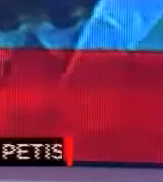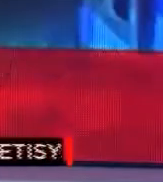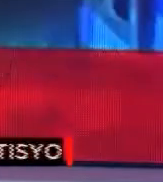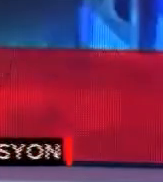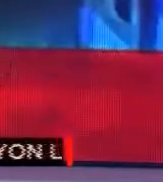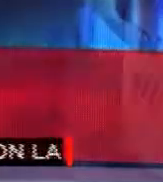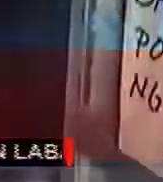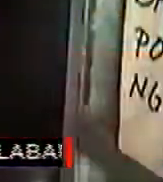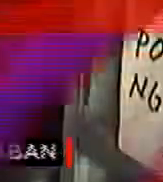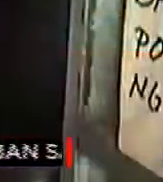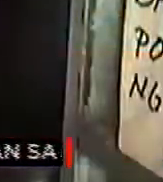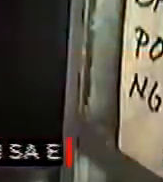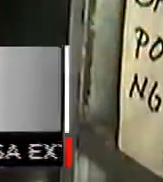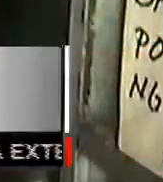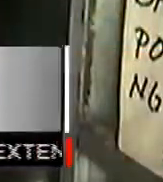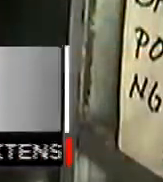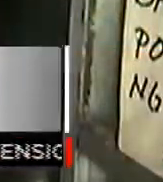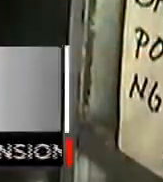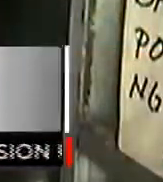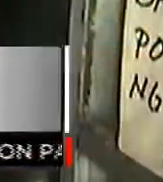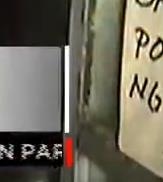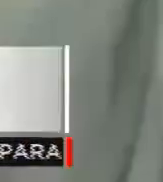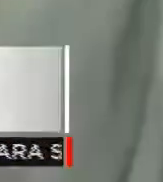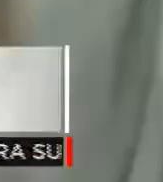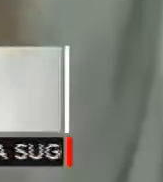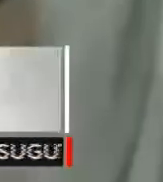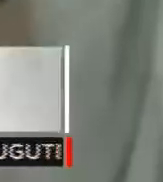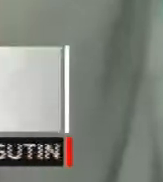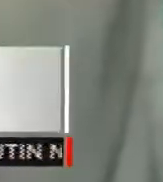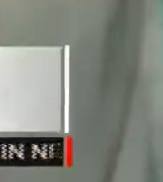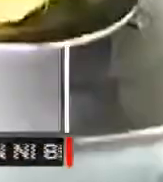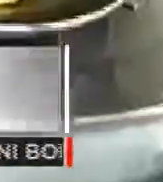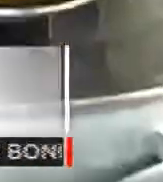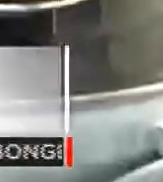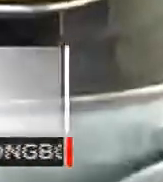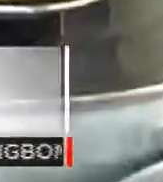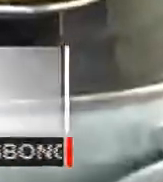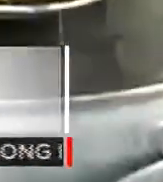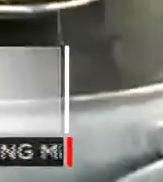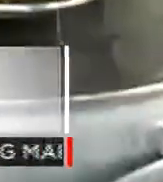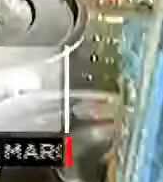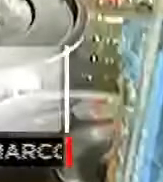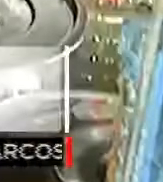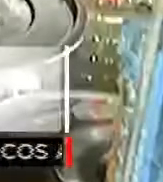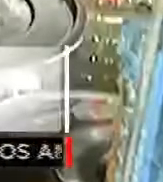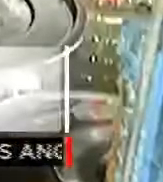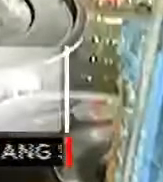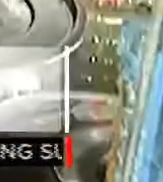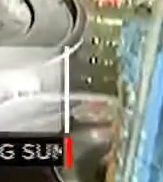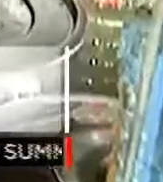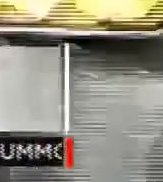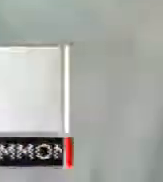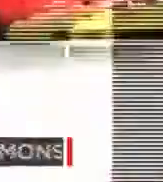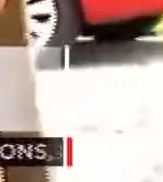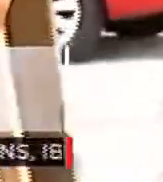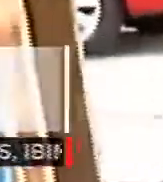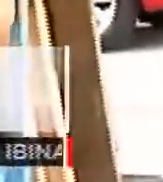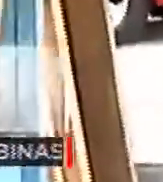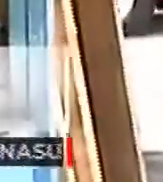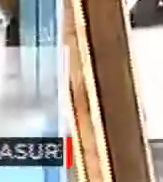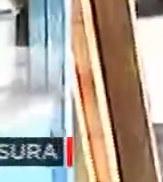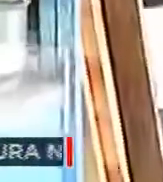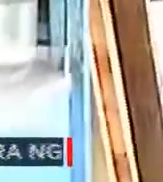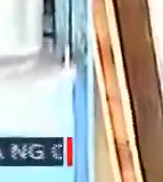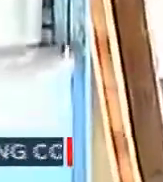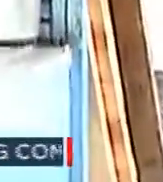Francisco. Mula almusal, tanghalian, merienda hanggang hapunan,